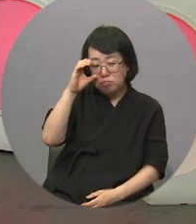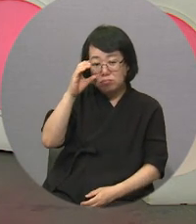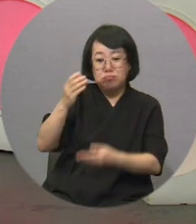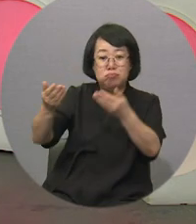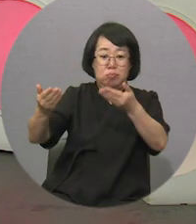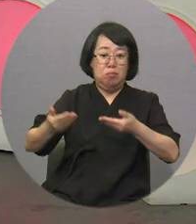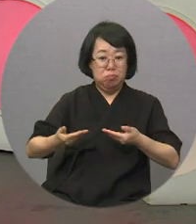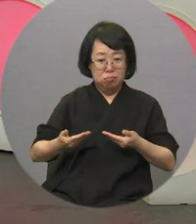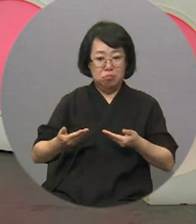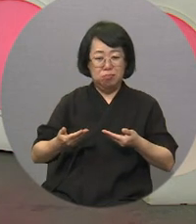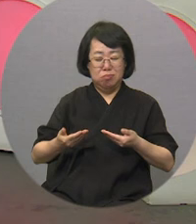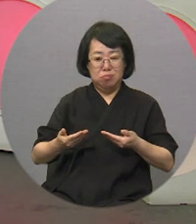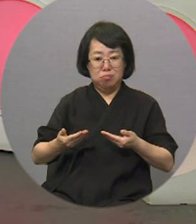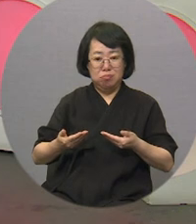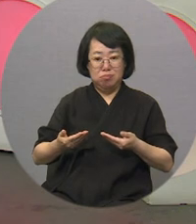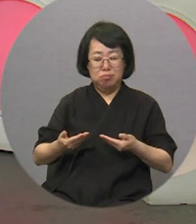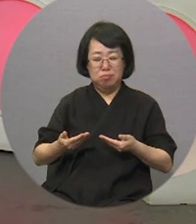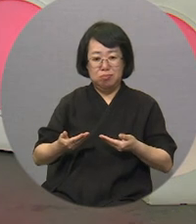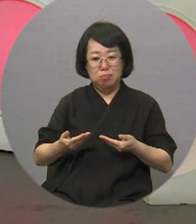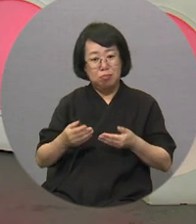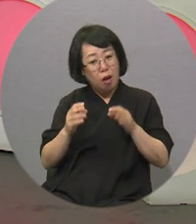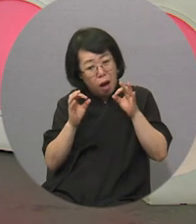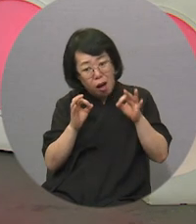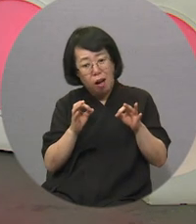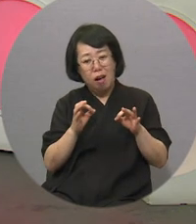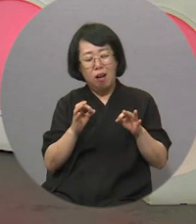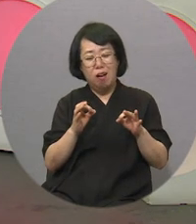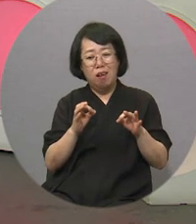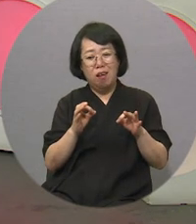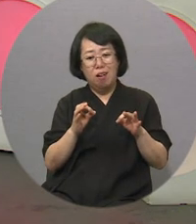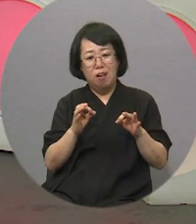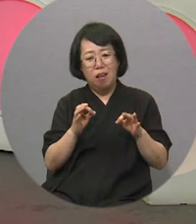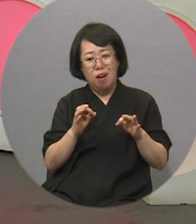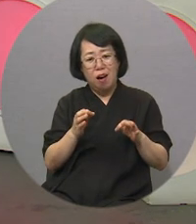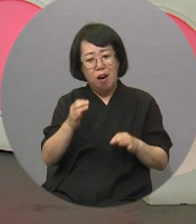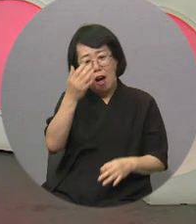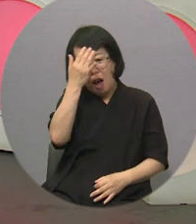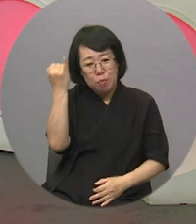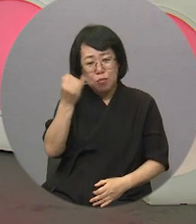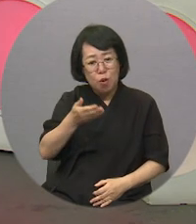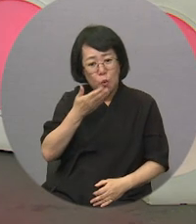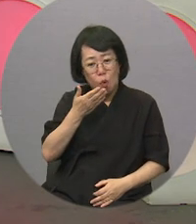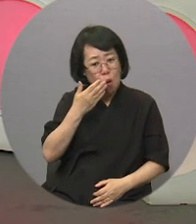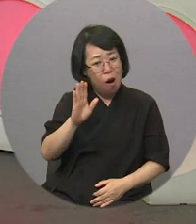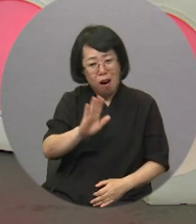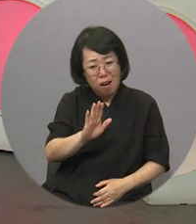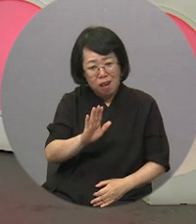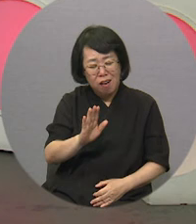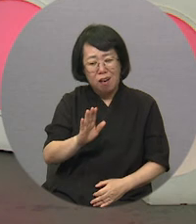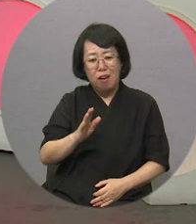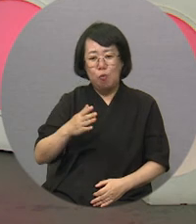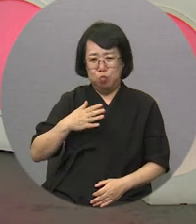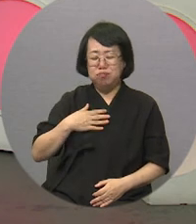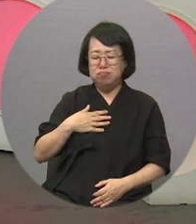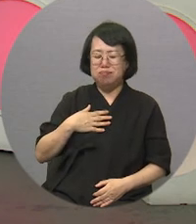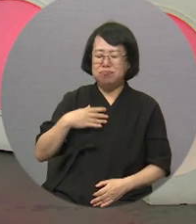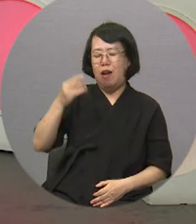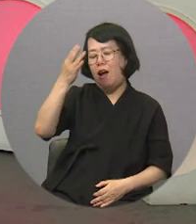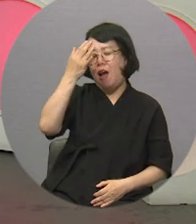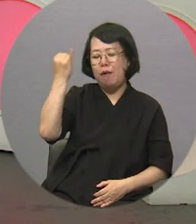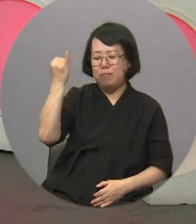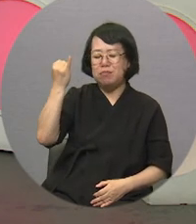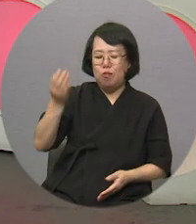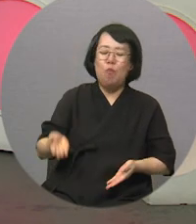놓아주시는 거예요. 놀란 눈으로 바라보자 할머니가 빙긋 웃어주셨고요.